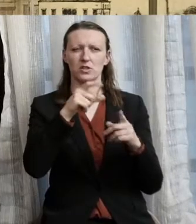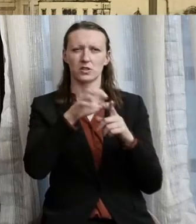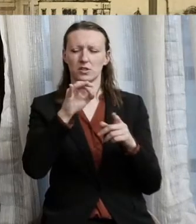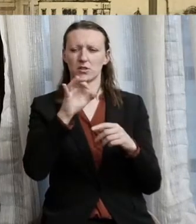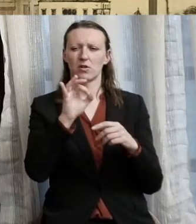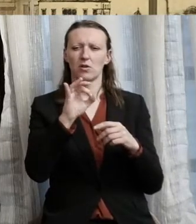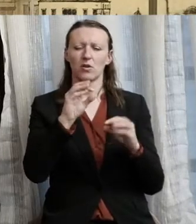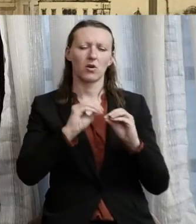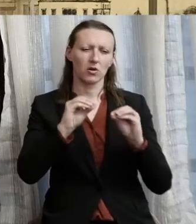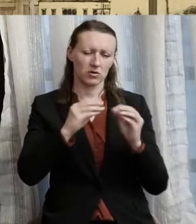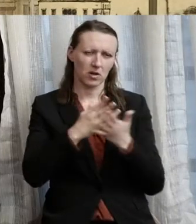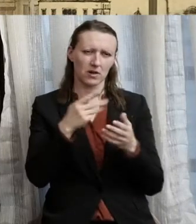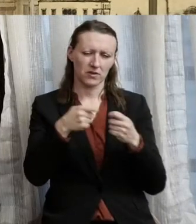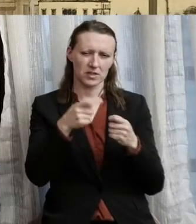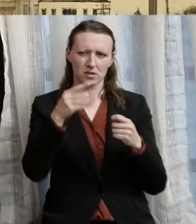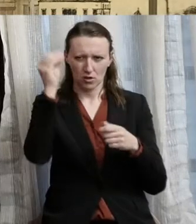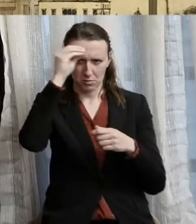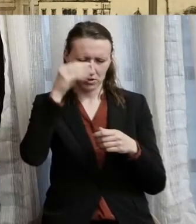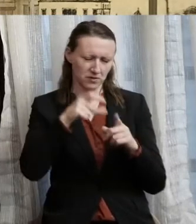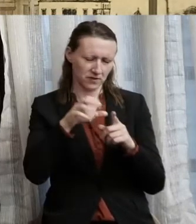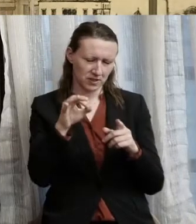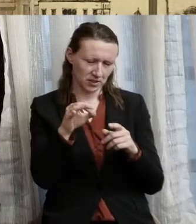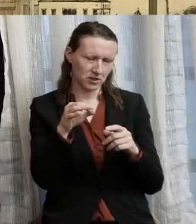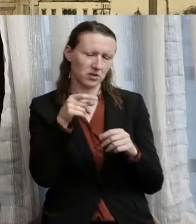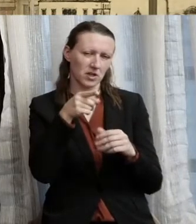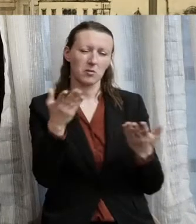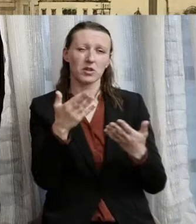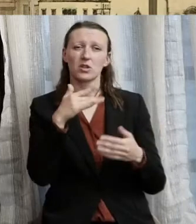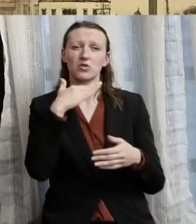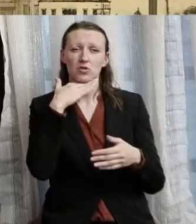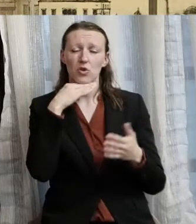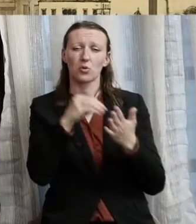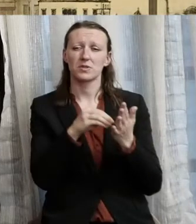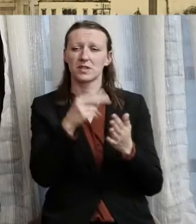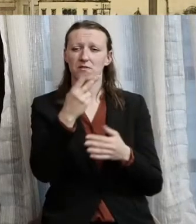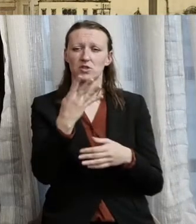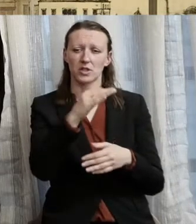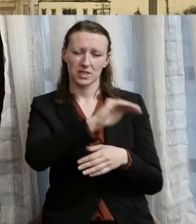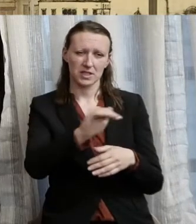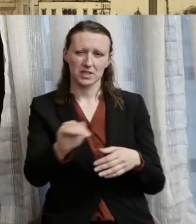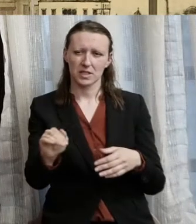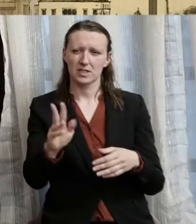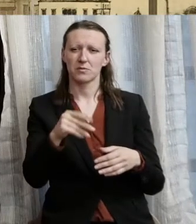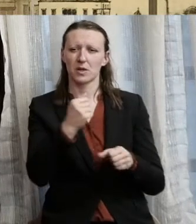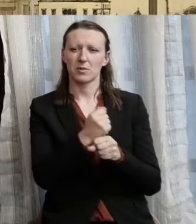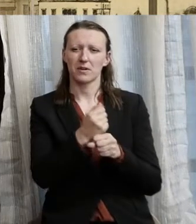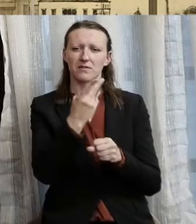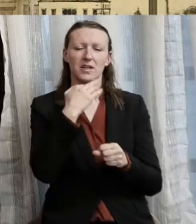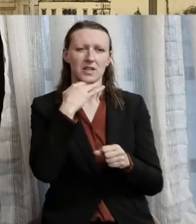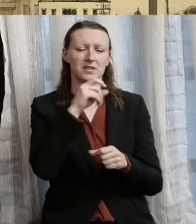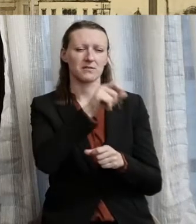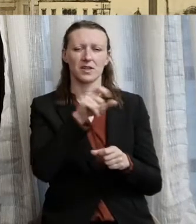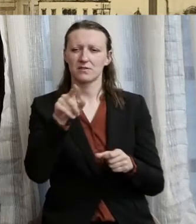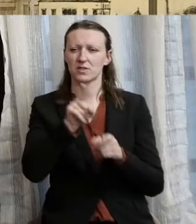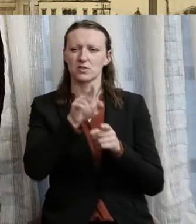dio odgojni, ali što se tiče obrazovnog dijela, dakle tamo gdje su škole upisivale 24 učenika pa stvarale dva razreda po